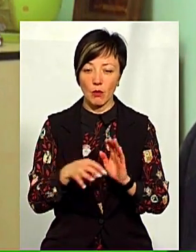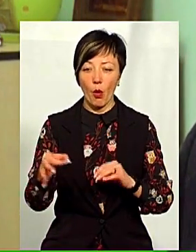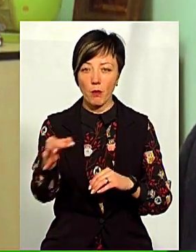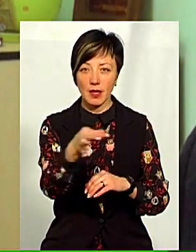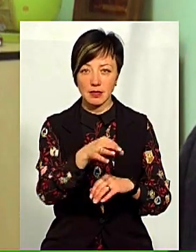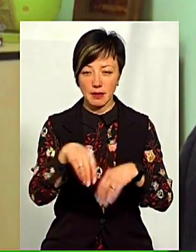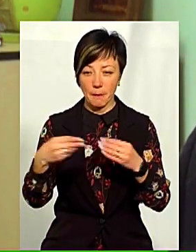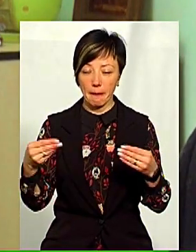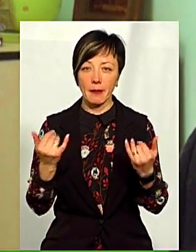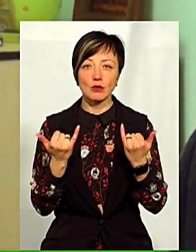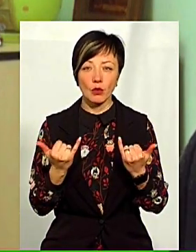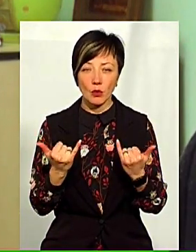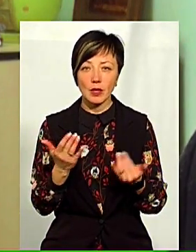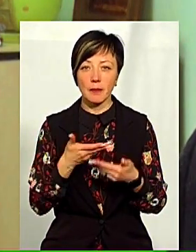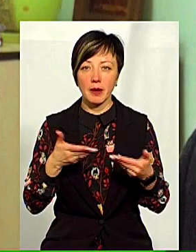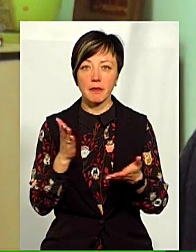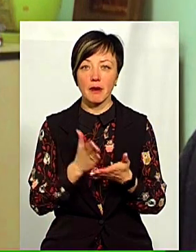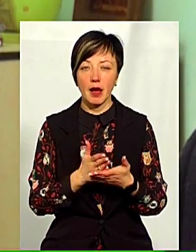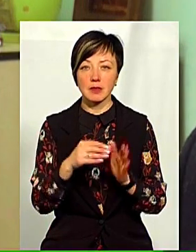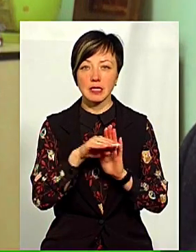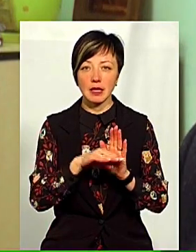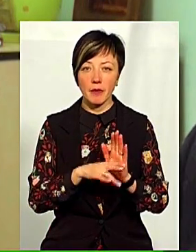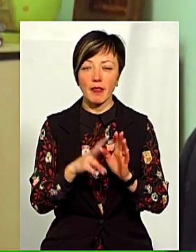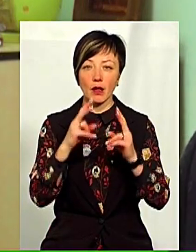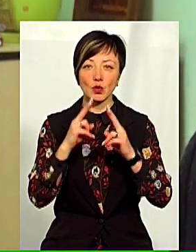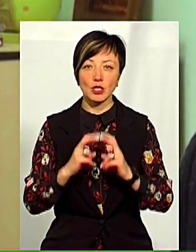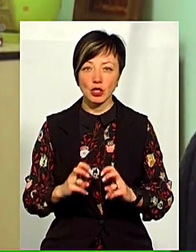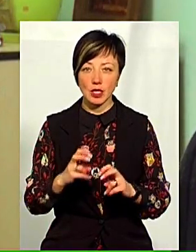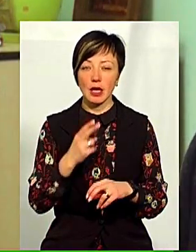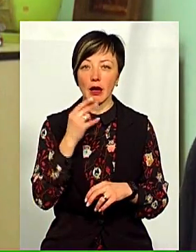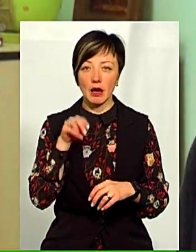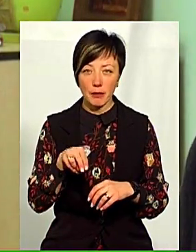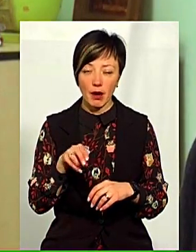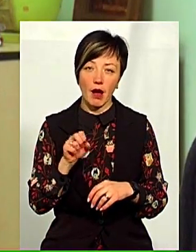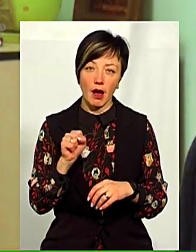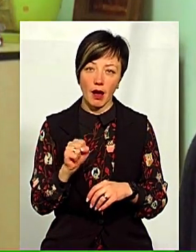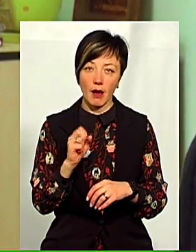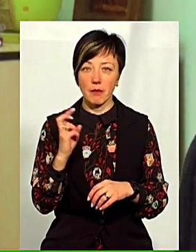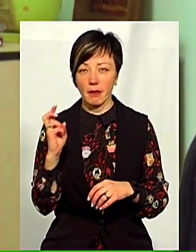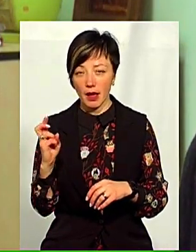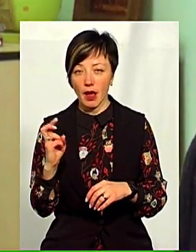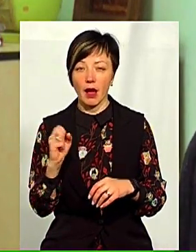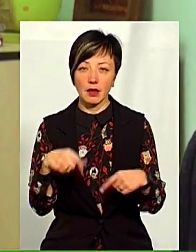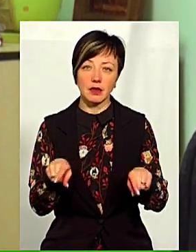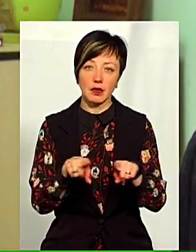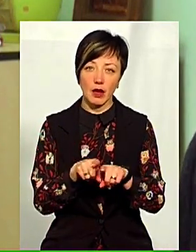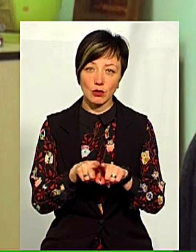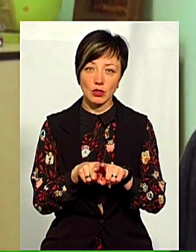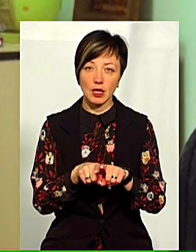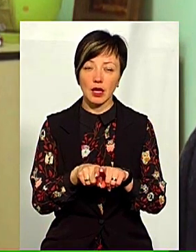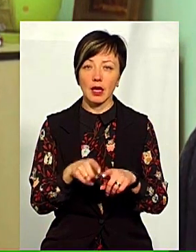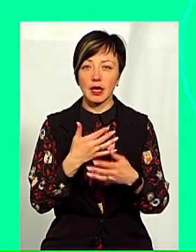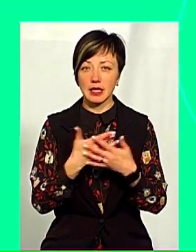областям. На сьогодні ми маємо системи на дослідження грипу А і Б, а також